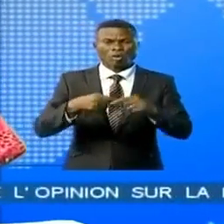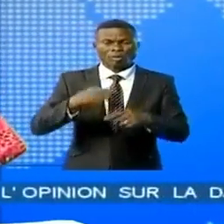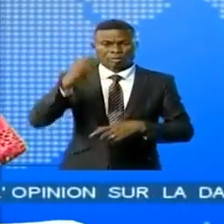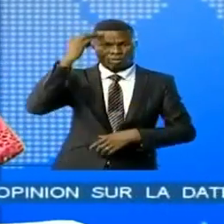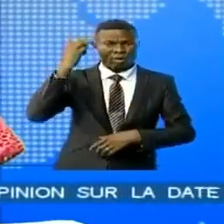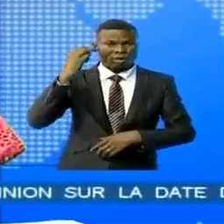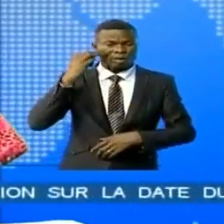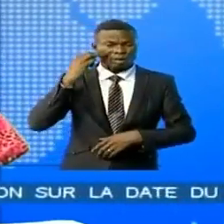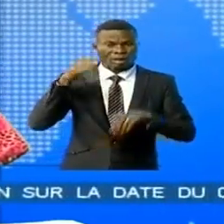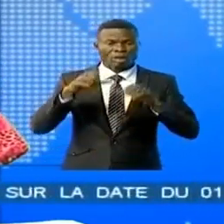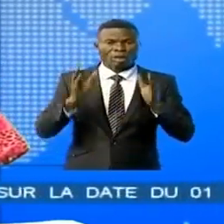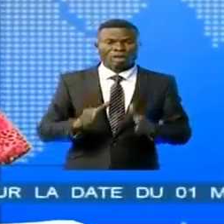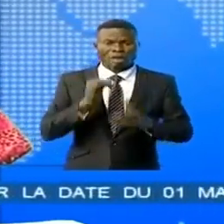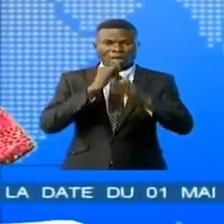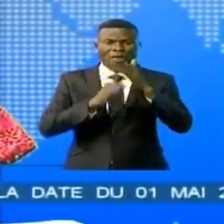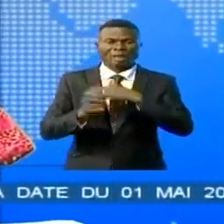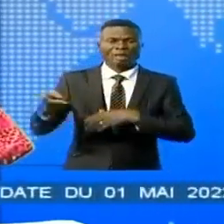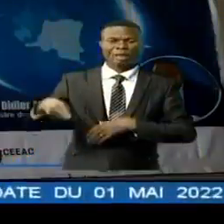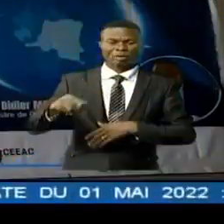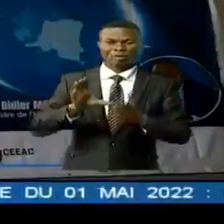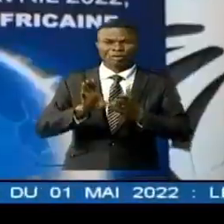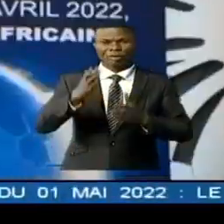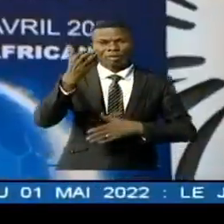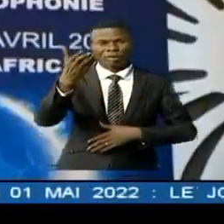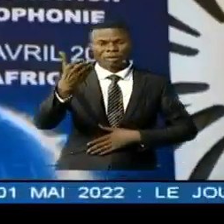ministre cool et de l'intégration régionale